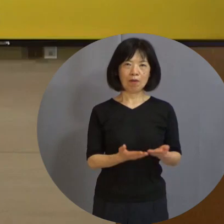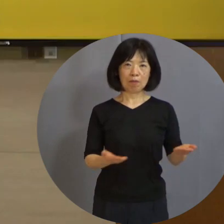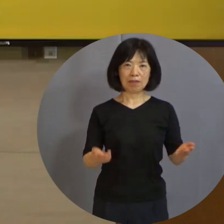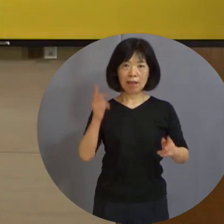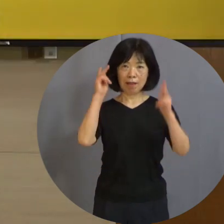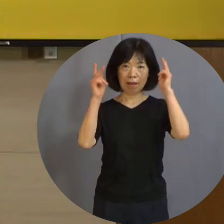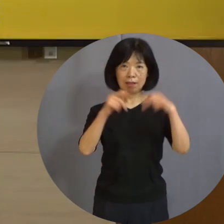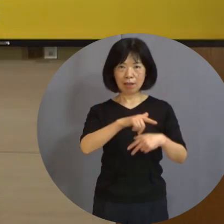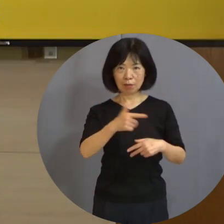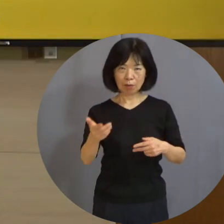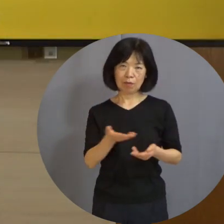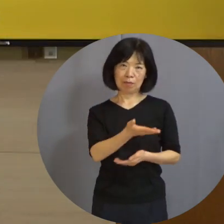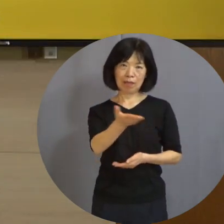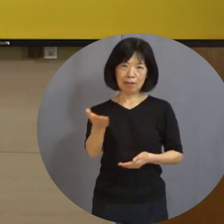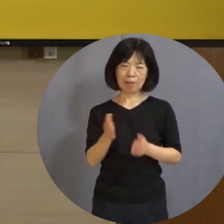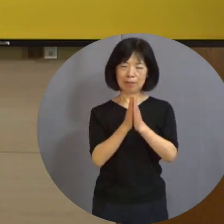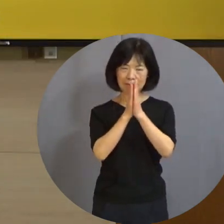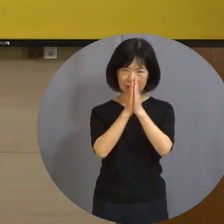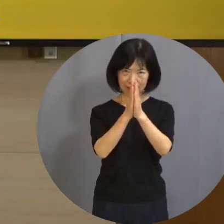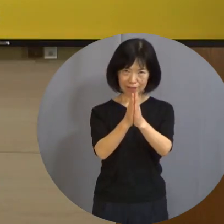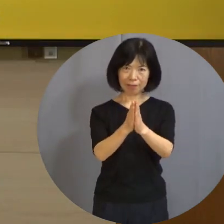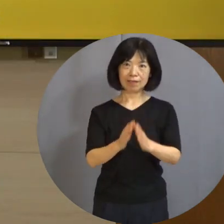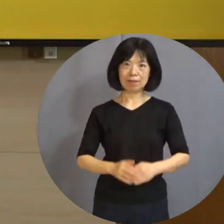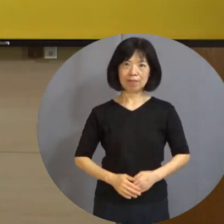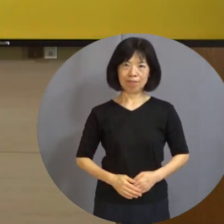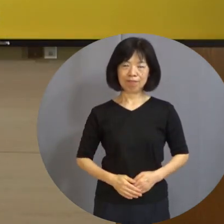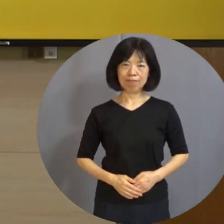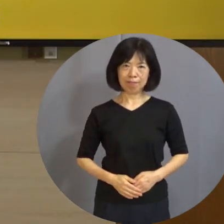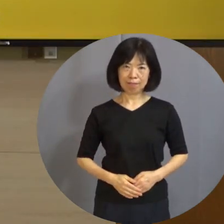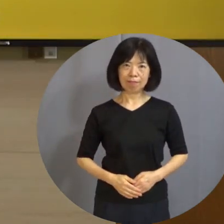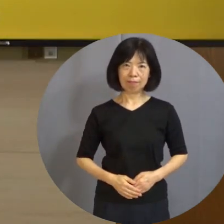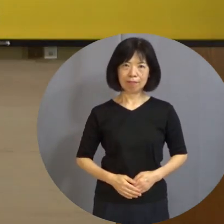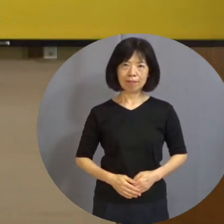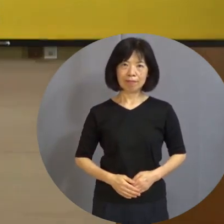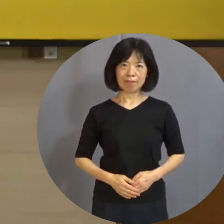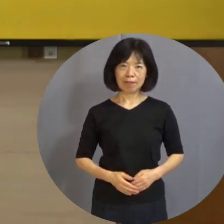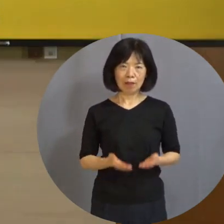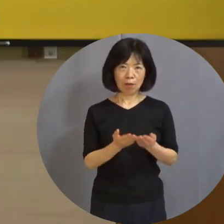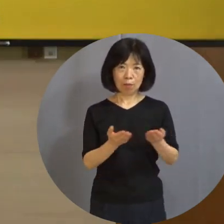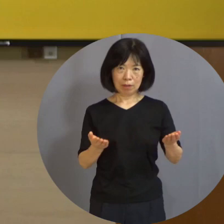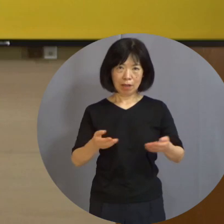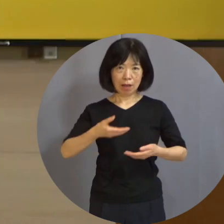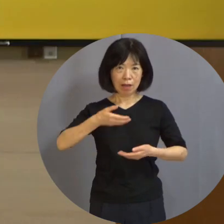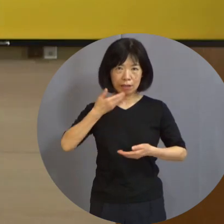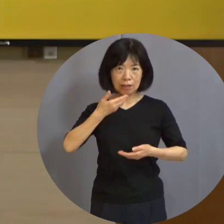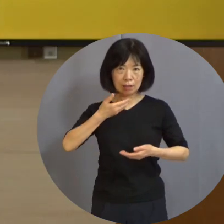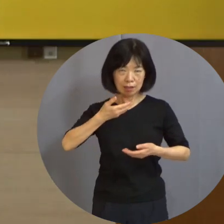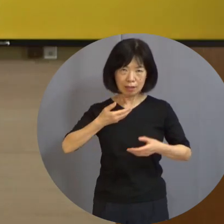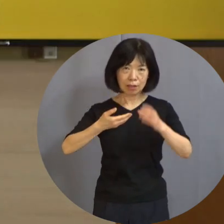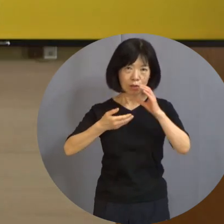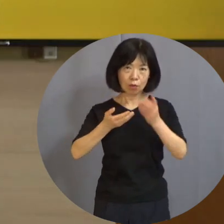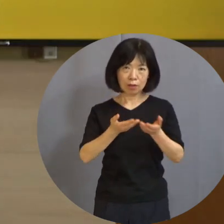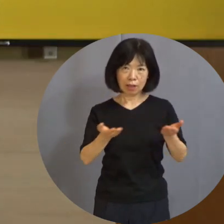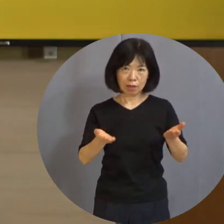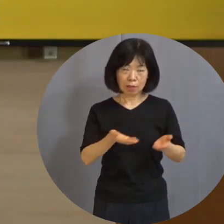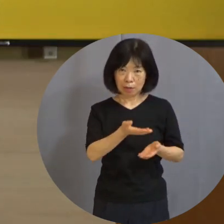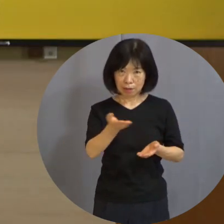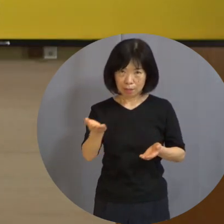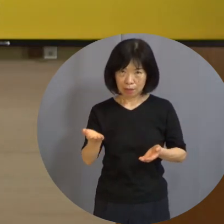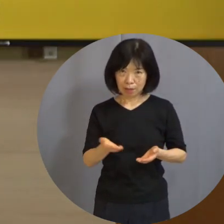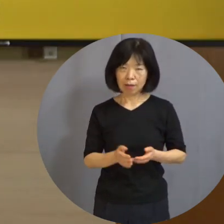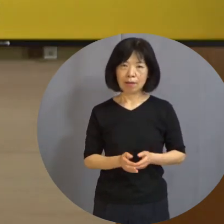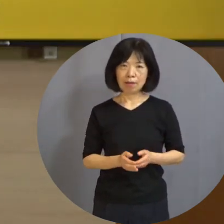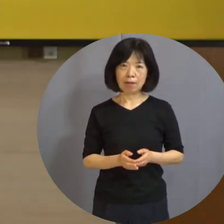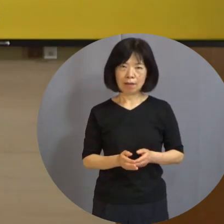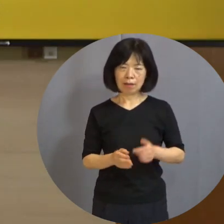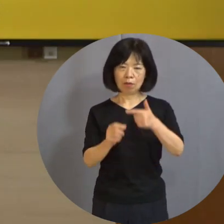事業者の皆様へのお願いです。事業者の皆様、特に飲食店の皆様には、